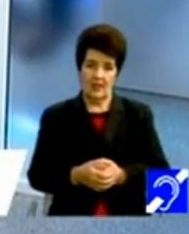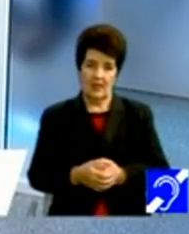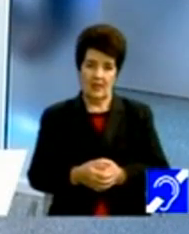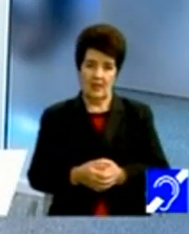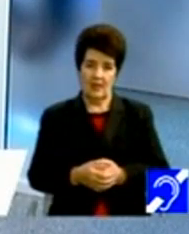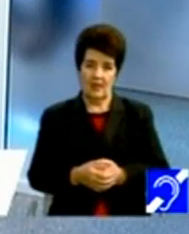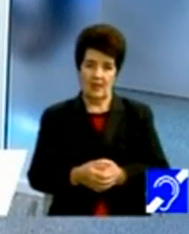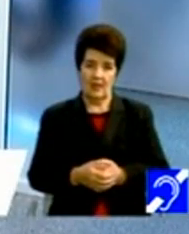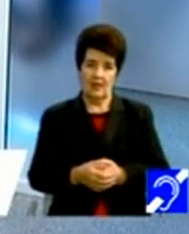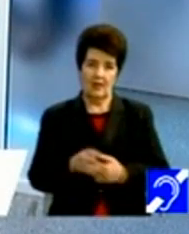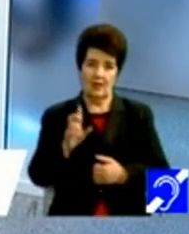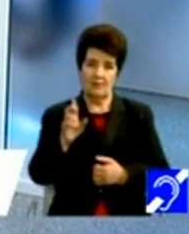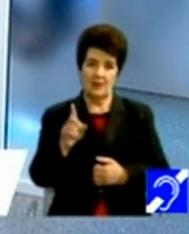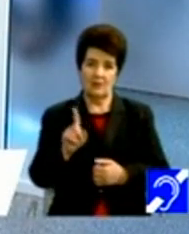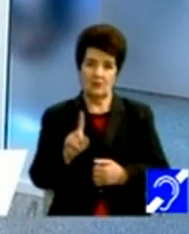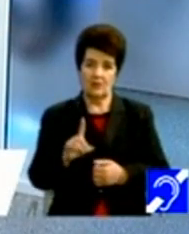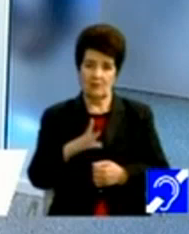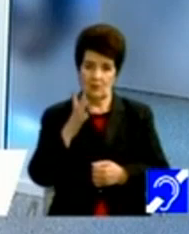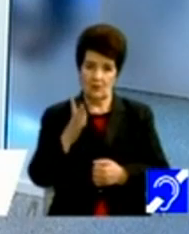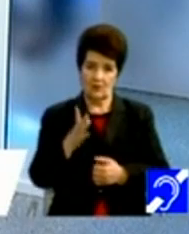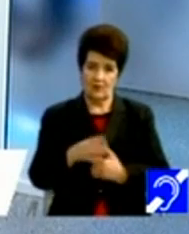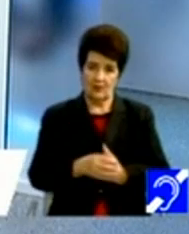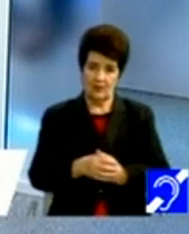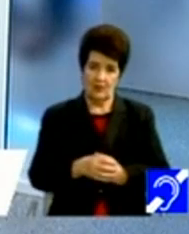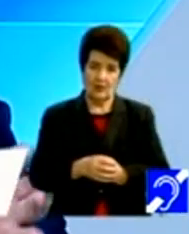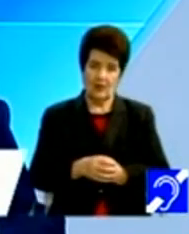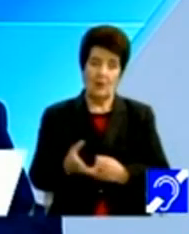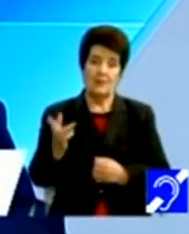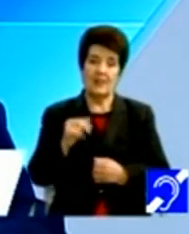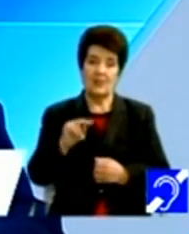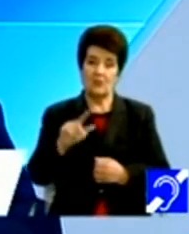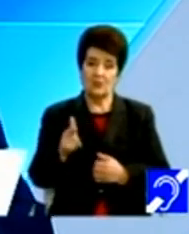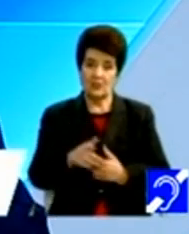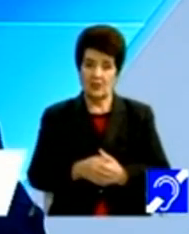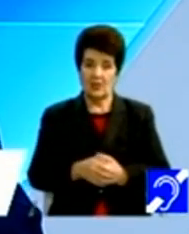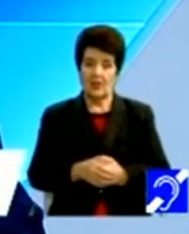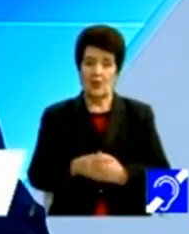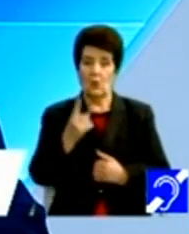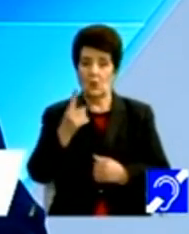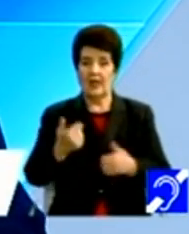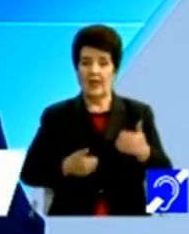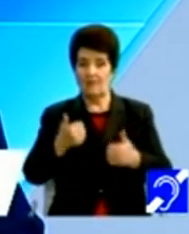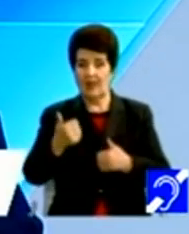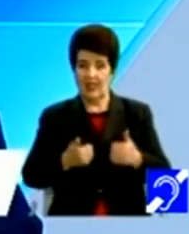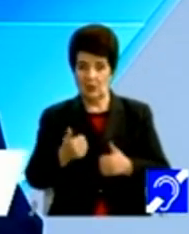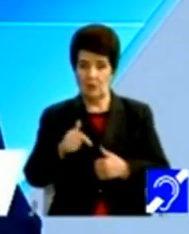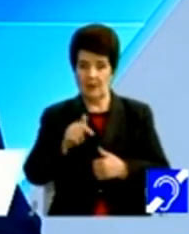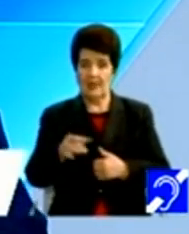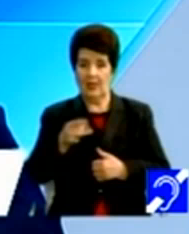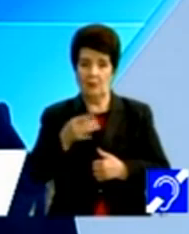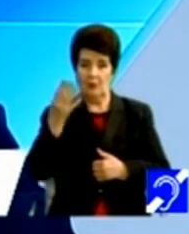des, sau s-a întâmplat, dar de puține ori. Deci, un referendum în Republica